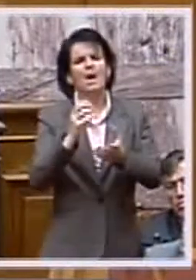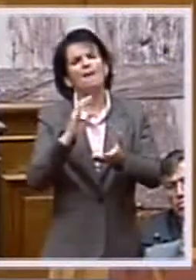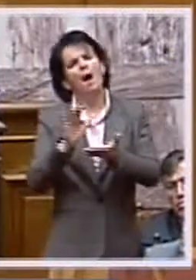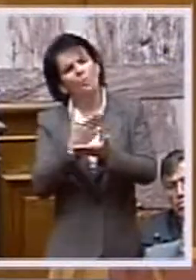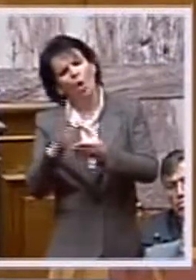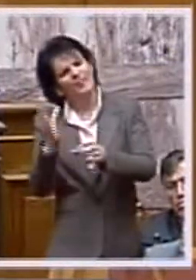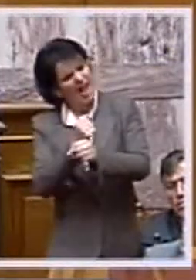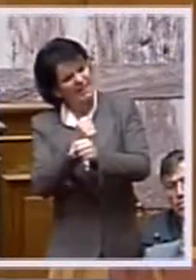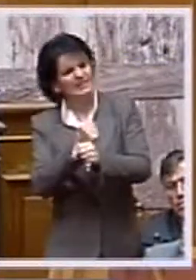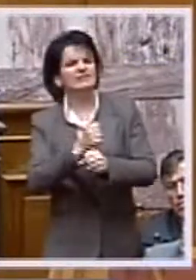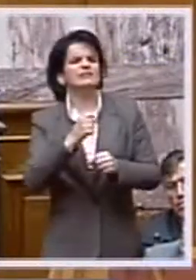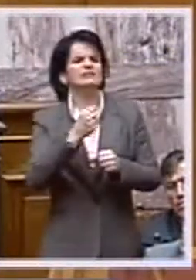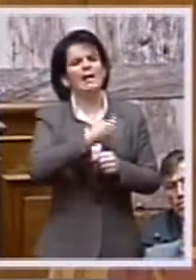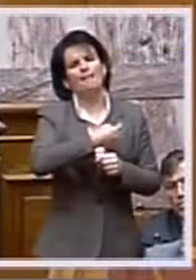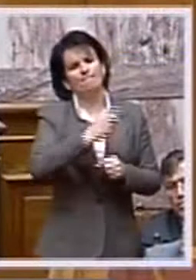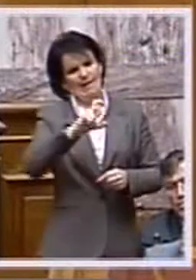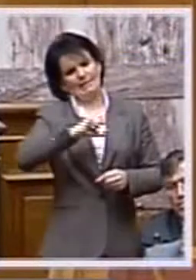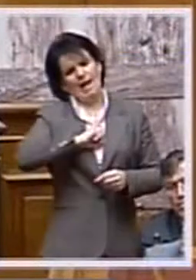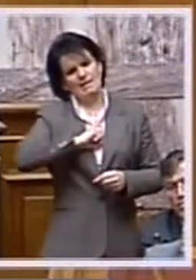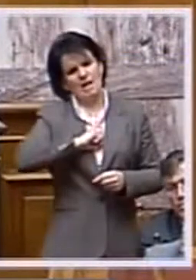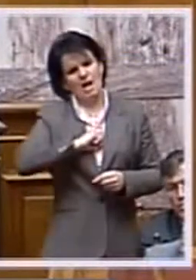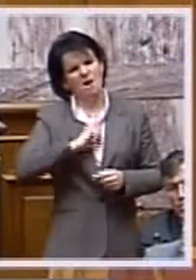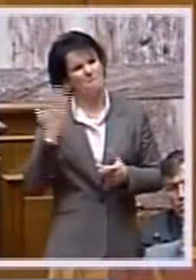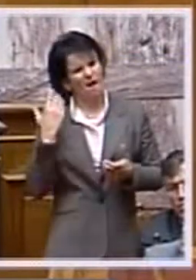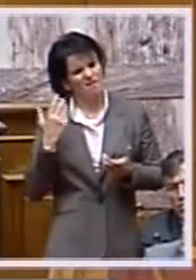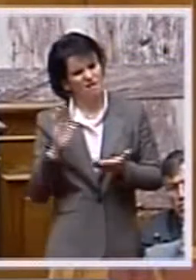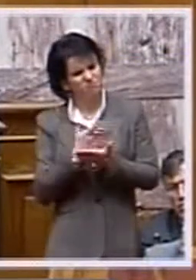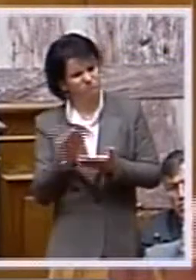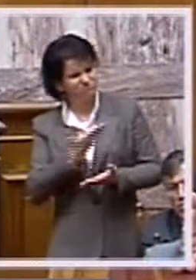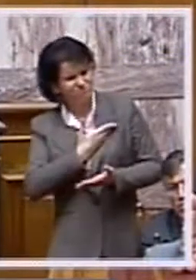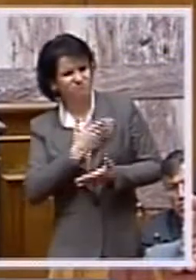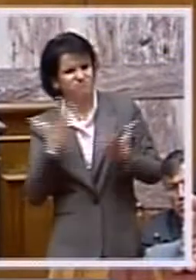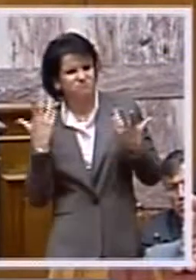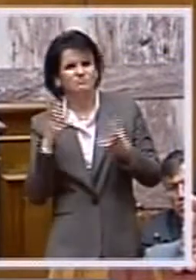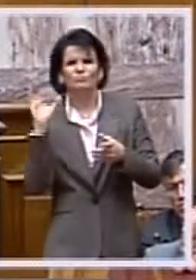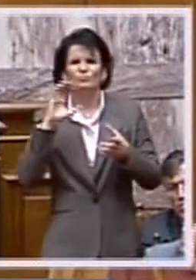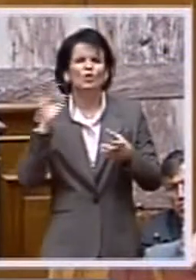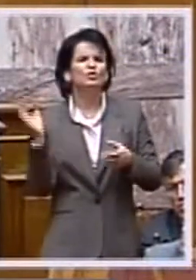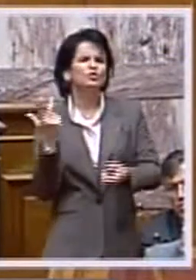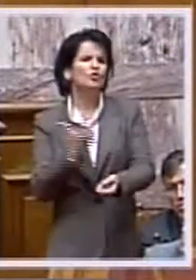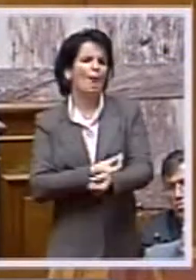μετάλλια. Επουλώνουν πληγές που άνοιξαν σε παγκόσμιο επίπεδο τα κρούσματα